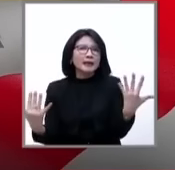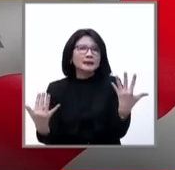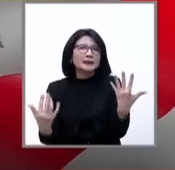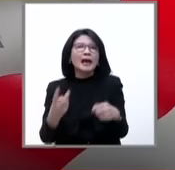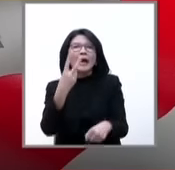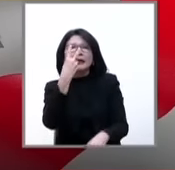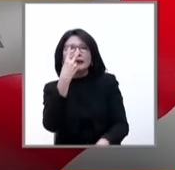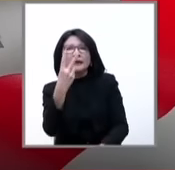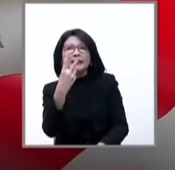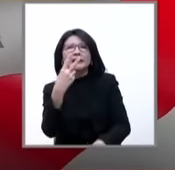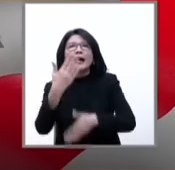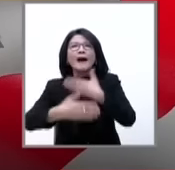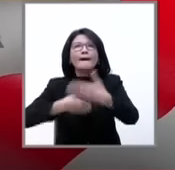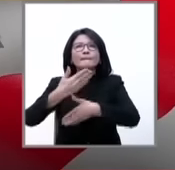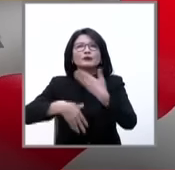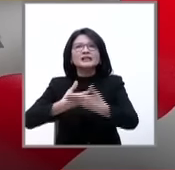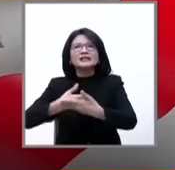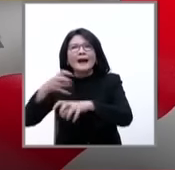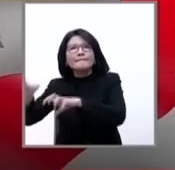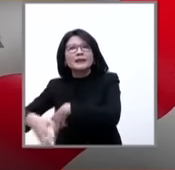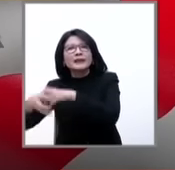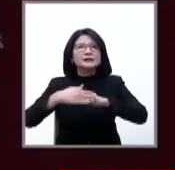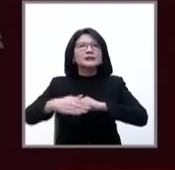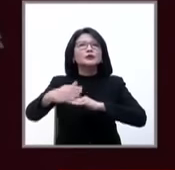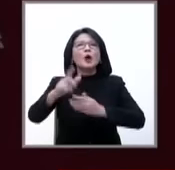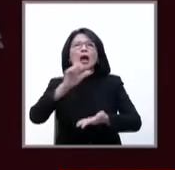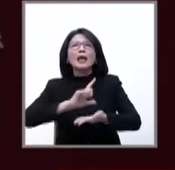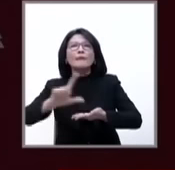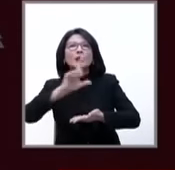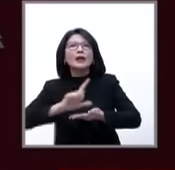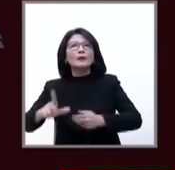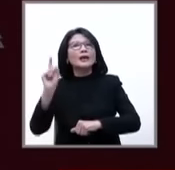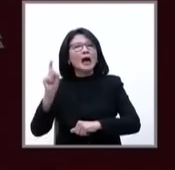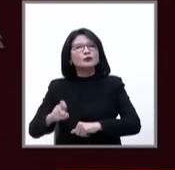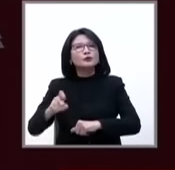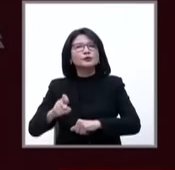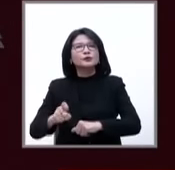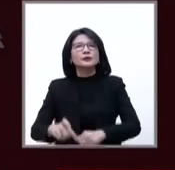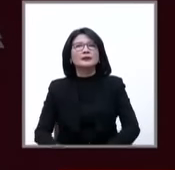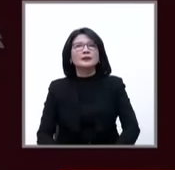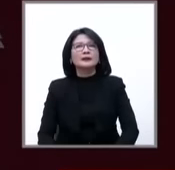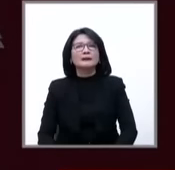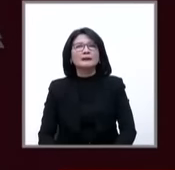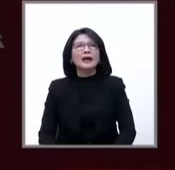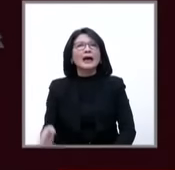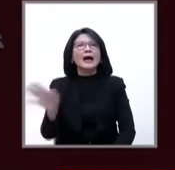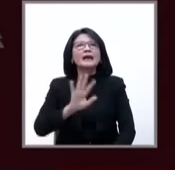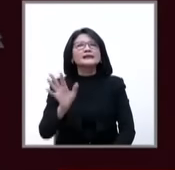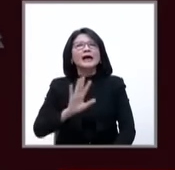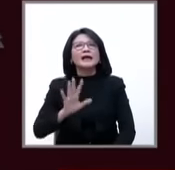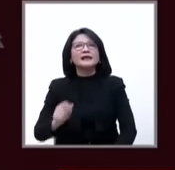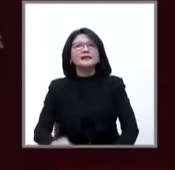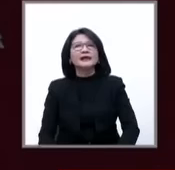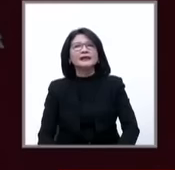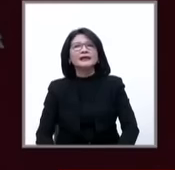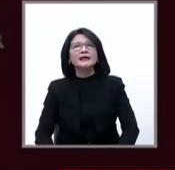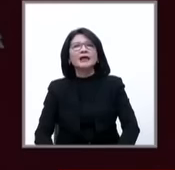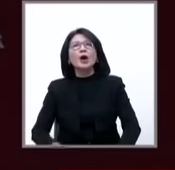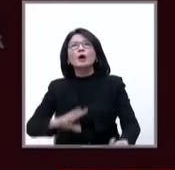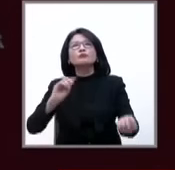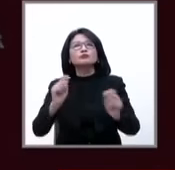seseorang. Bahkan lebih buruk, ketika karakter seseorang kurang baik, penggunaan teknologi apapun malah mendorong